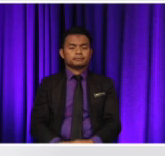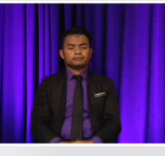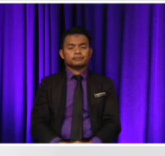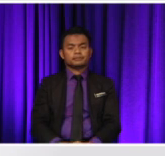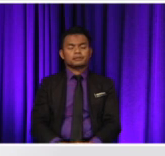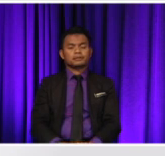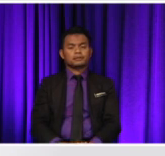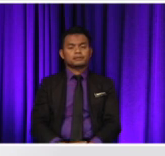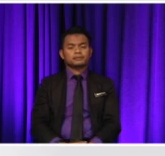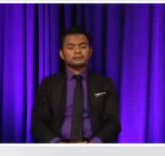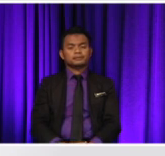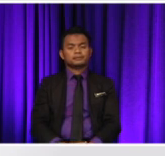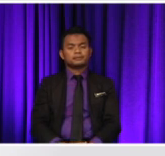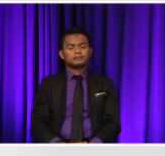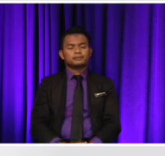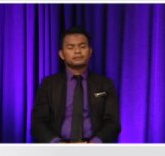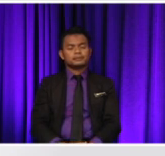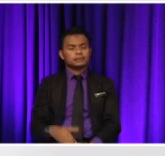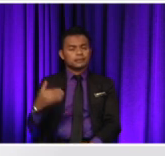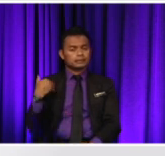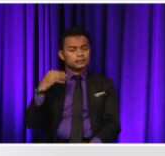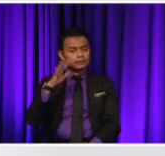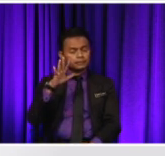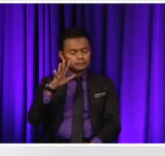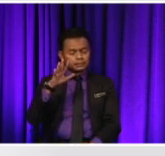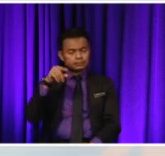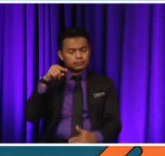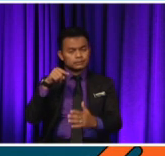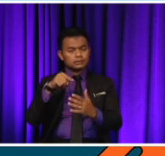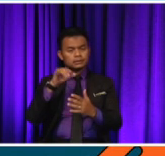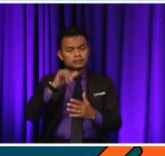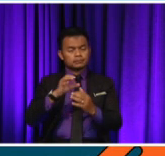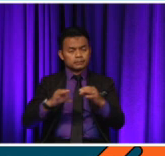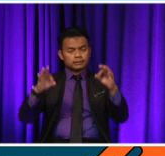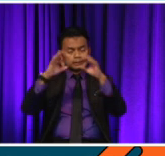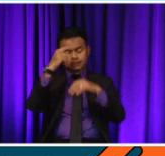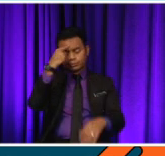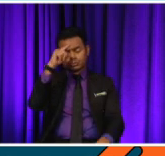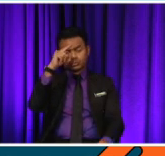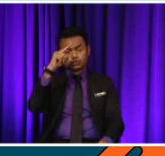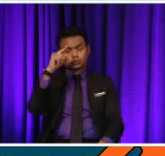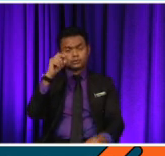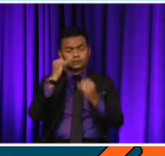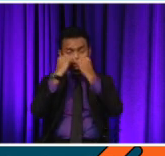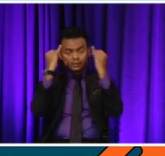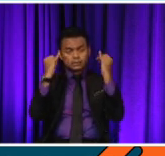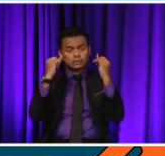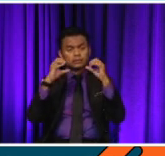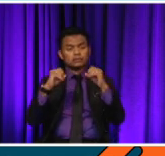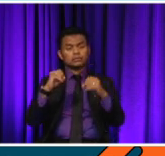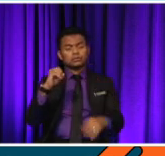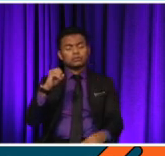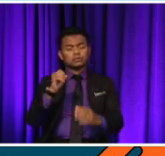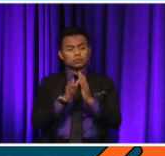jadi ada 5 poin penting yang perlu diterangkan ataupun dijelaskan oleh calon dalam menjawab